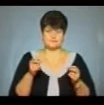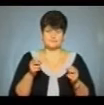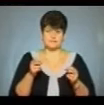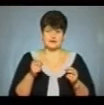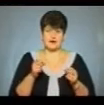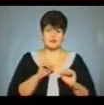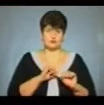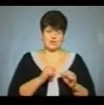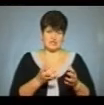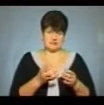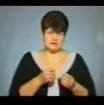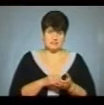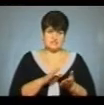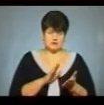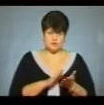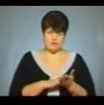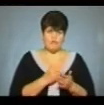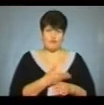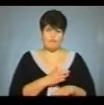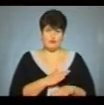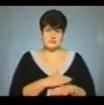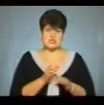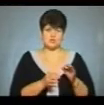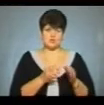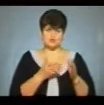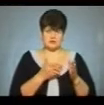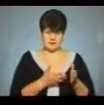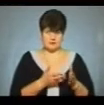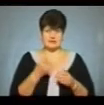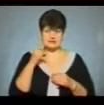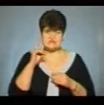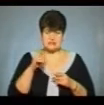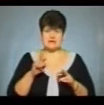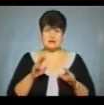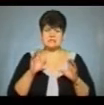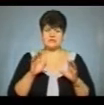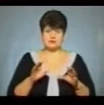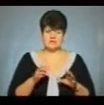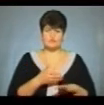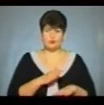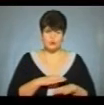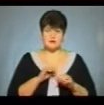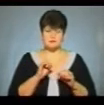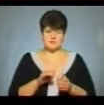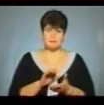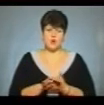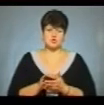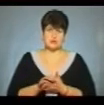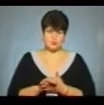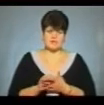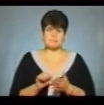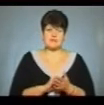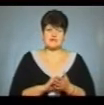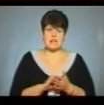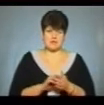взяли зареєстрованого при польських судах, який би знав як законодавство Польщі, так і міг би ознайомлюватися з